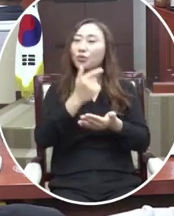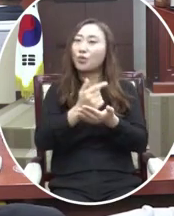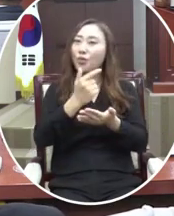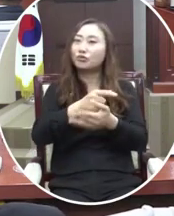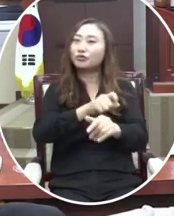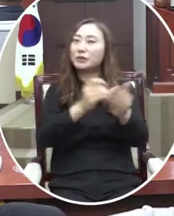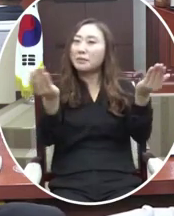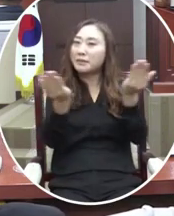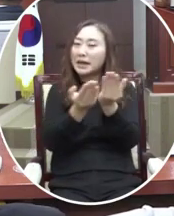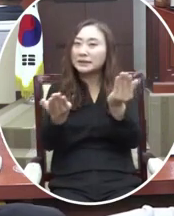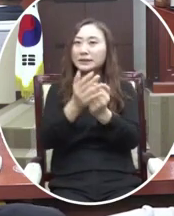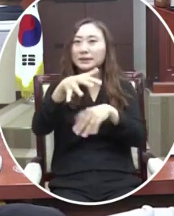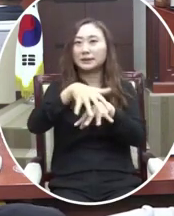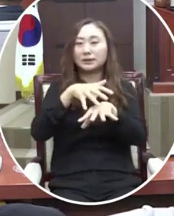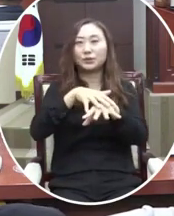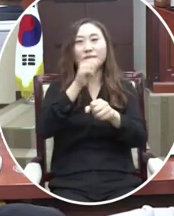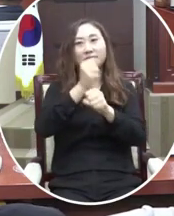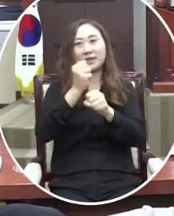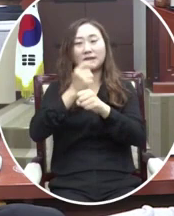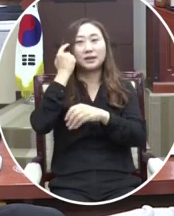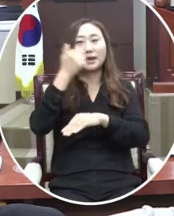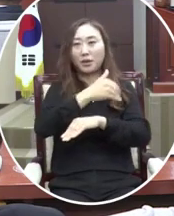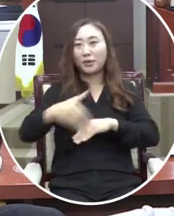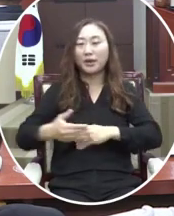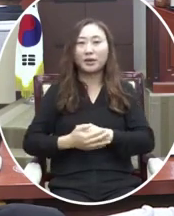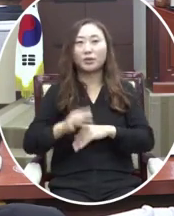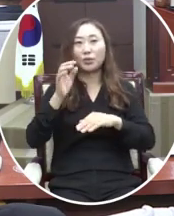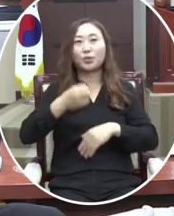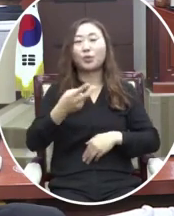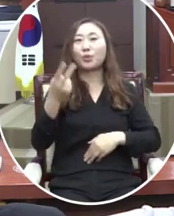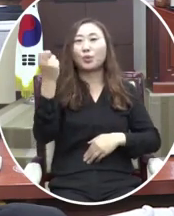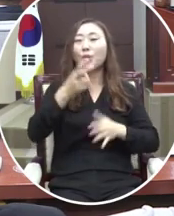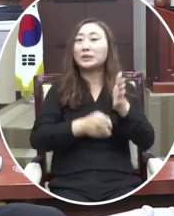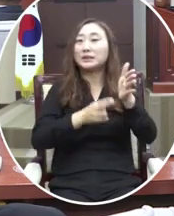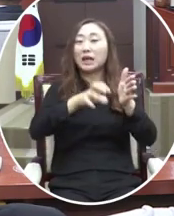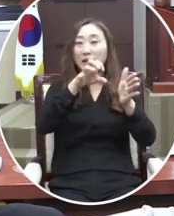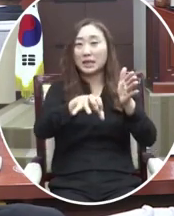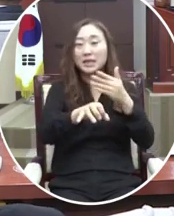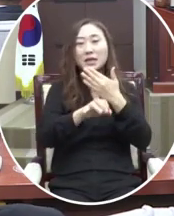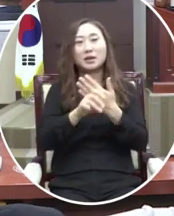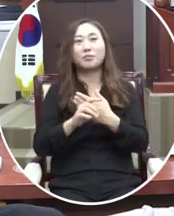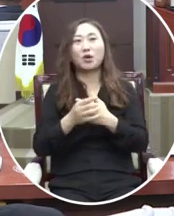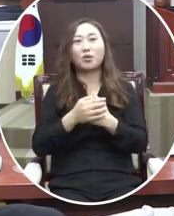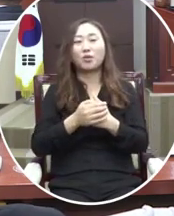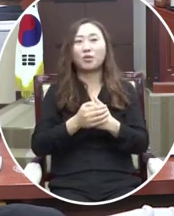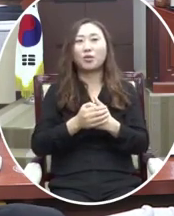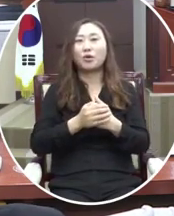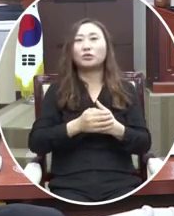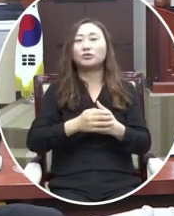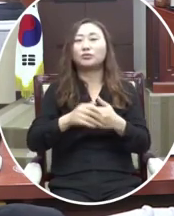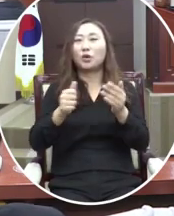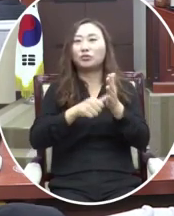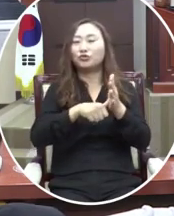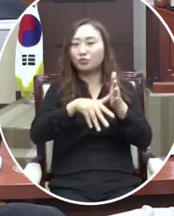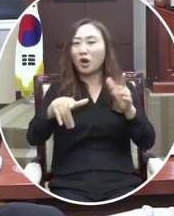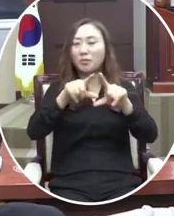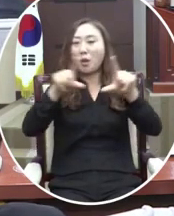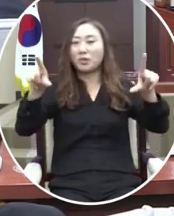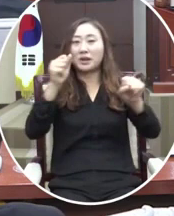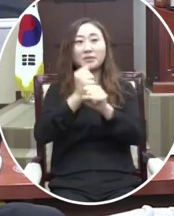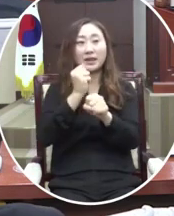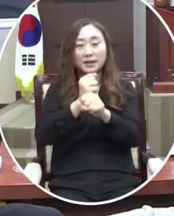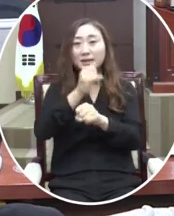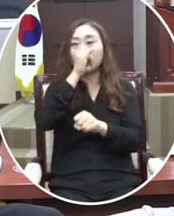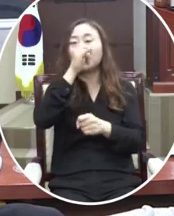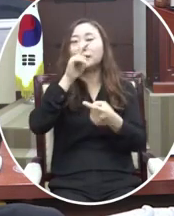특화된 소상공인 지원 체계를 갖춰 나가겠습니다 아울로 경춘선 수키를 기반으로 한 로컬 브랜드 육성 사업을 본격 추진해